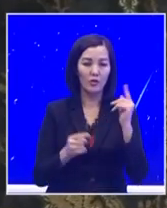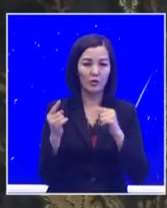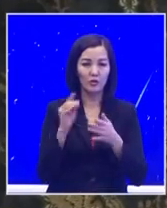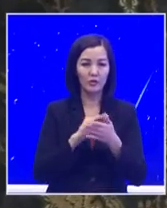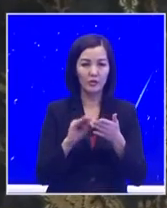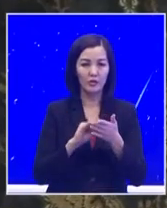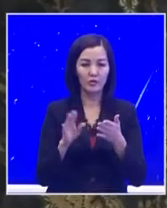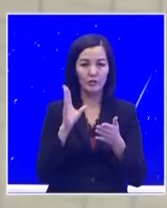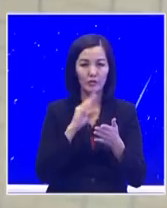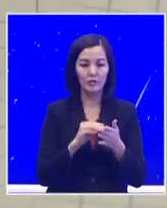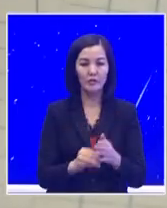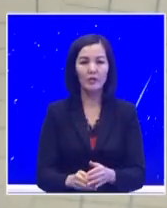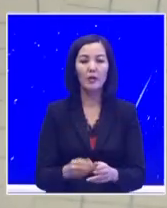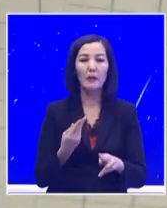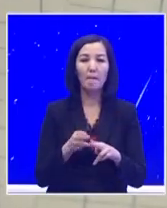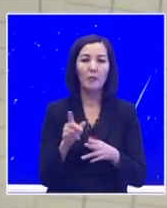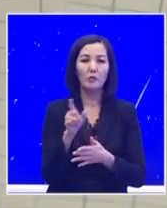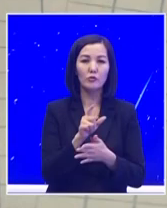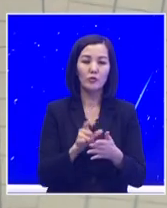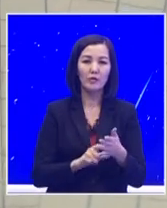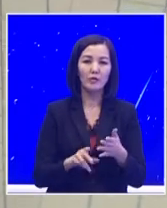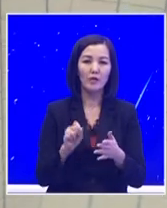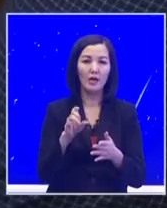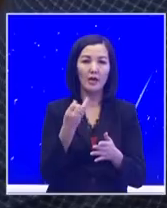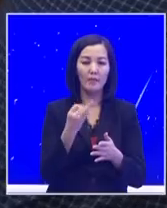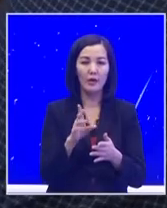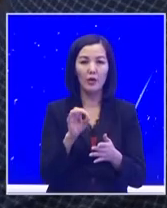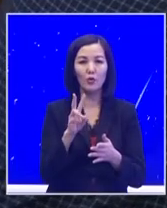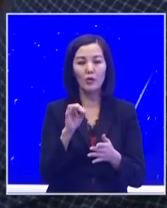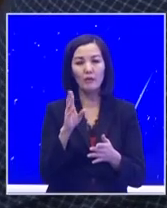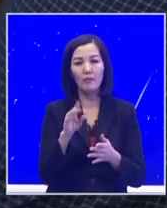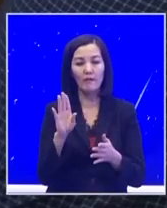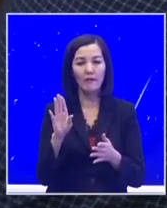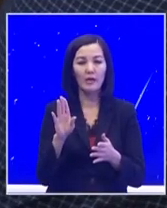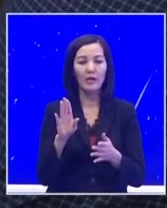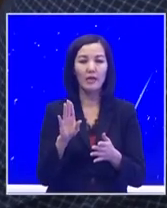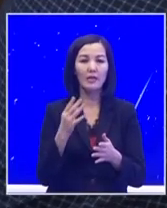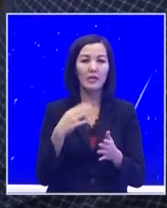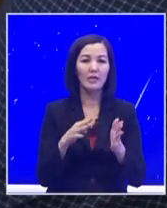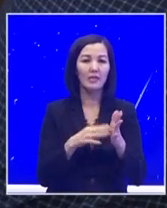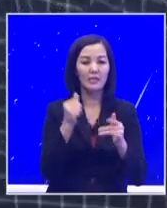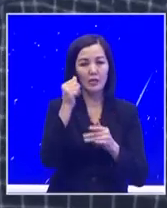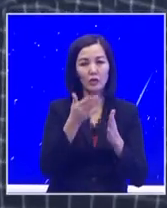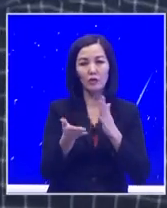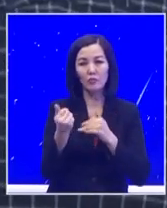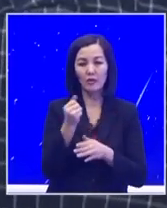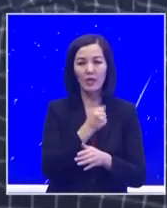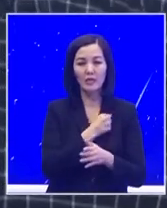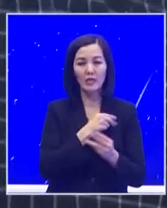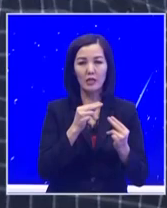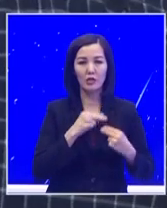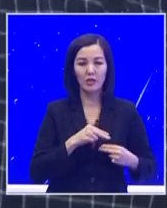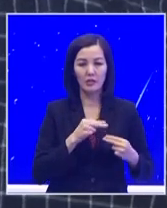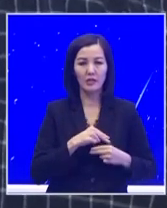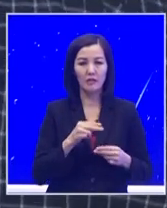атыңнан айналайын Талдорған. Бұл жолдардың авторы Абай Құнанбаев, бас ақынның аттасы. Мұны 48 жыл бұрын әскерде жүргенде жазыпты. Қазір де